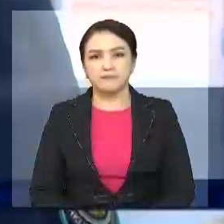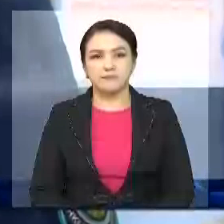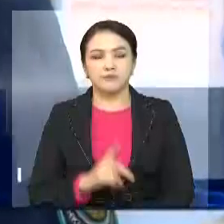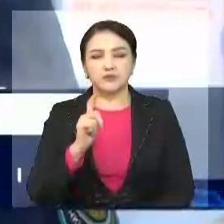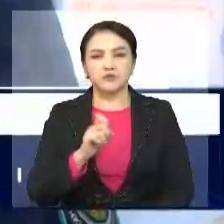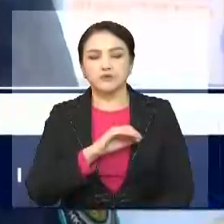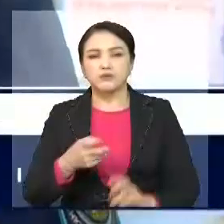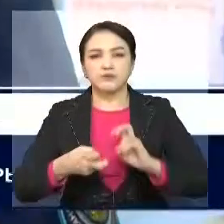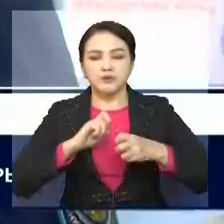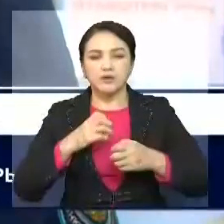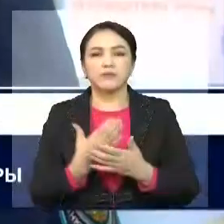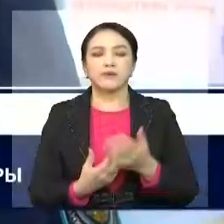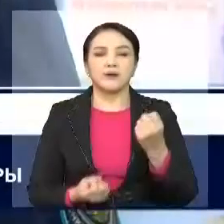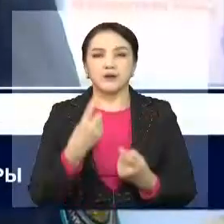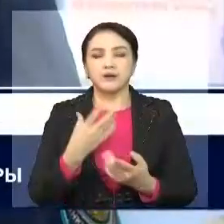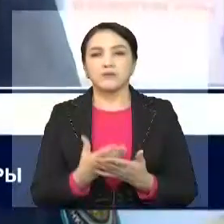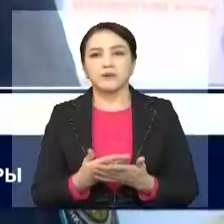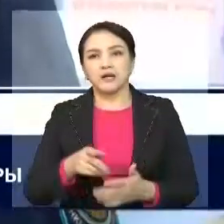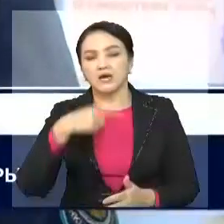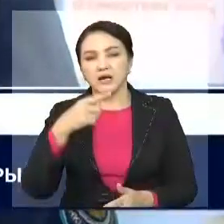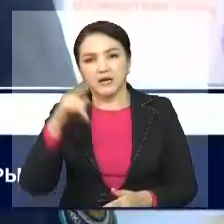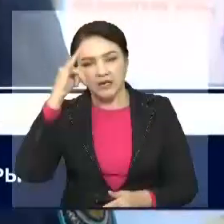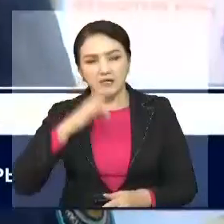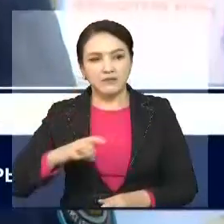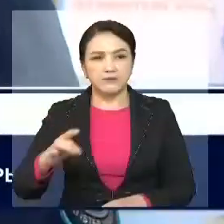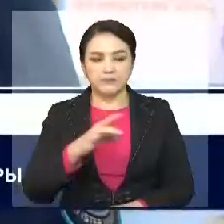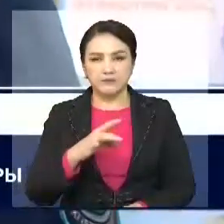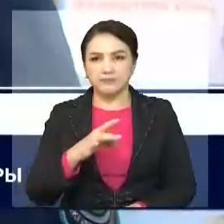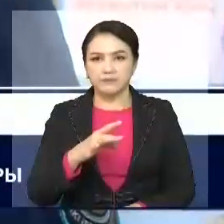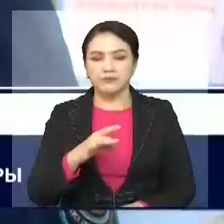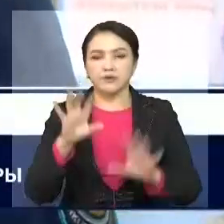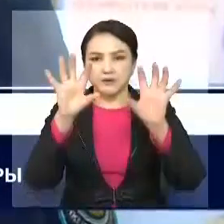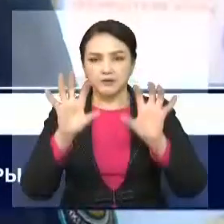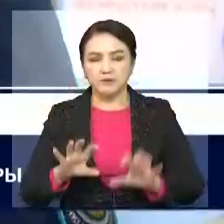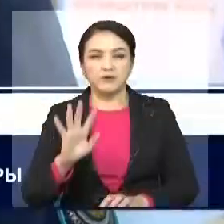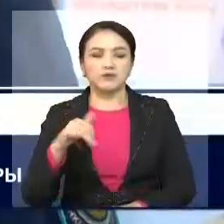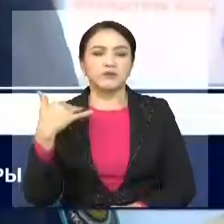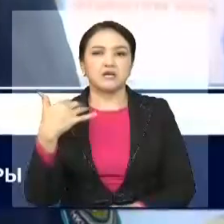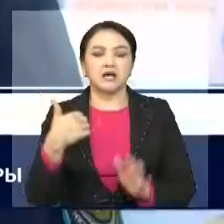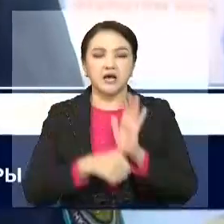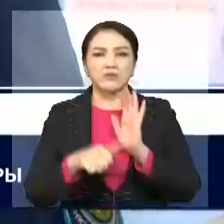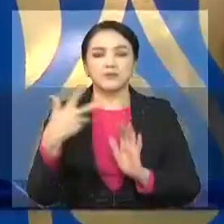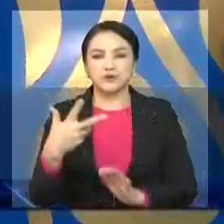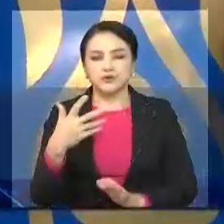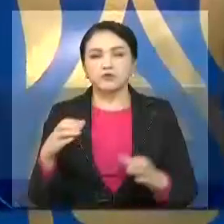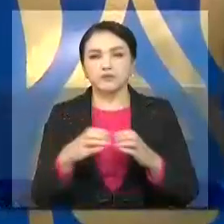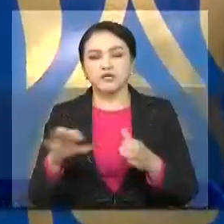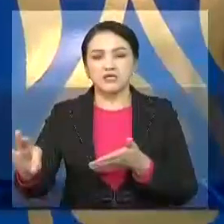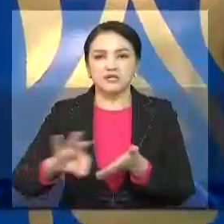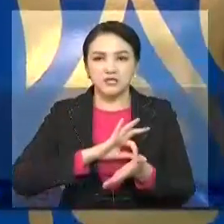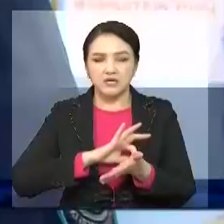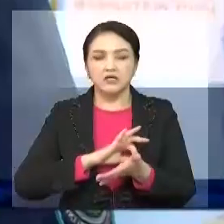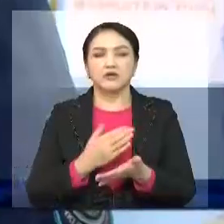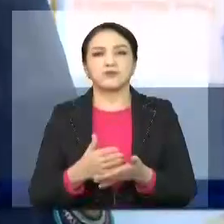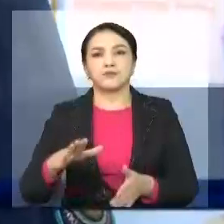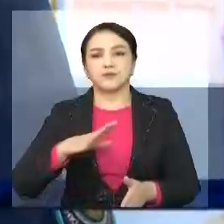100-ден астам құқық бұзушылық анықталды. Атап айтсақ, Қазақстан Республикасының кодексінің 463-ші бабы бойынша жылдамдықты